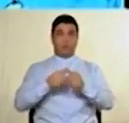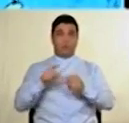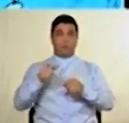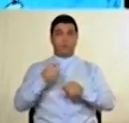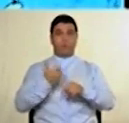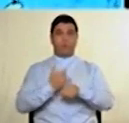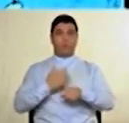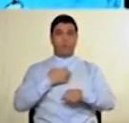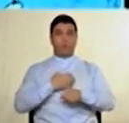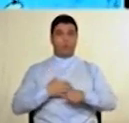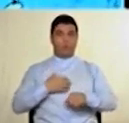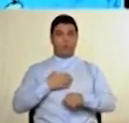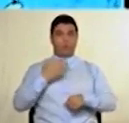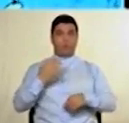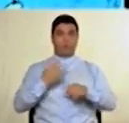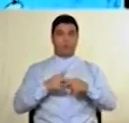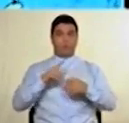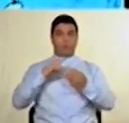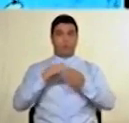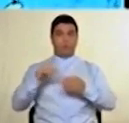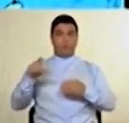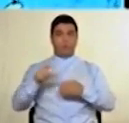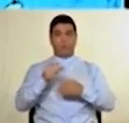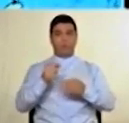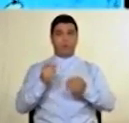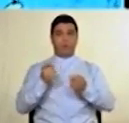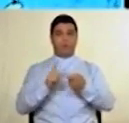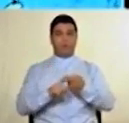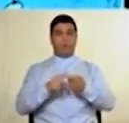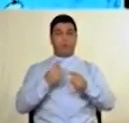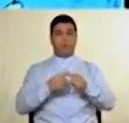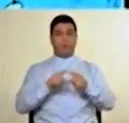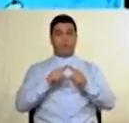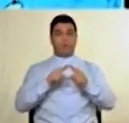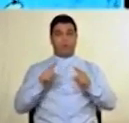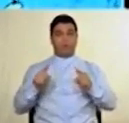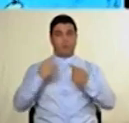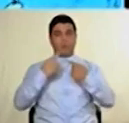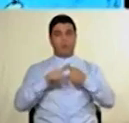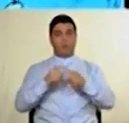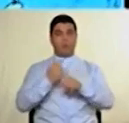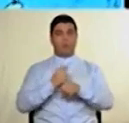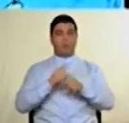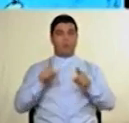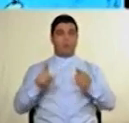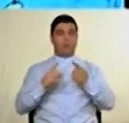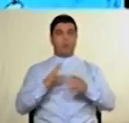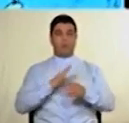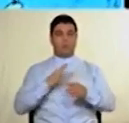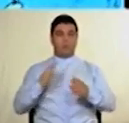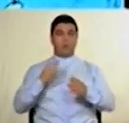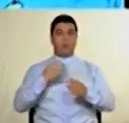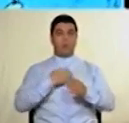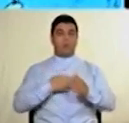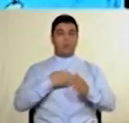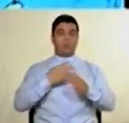kasb etilishi u bosib o'tgan yo'llar bilan bog'liq ekan. Albatta bu davrda texnika unchalik rivojlanmagan edi. Asosan